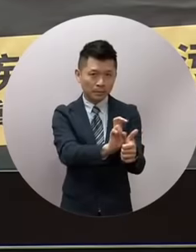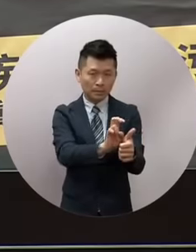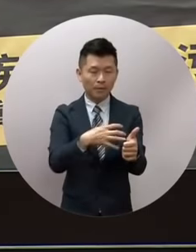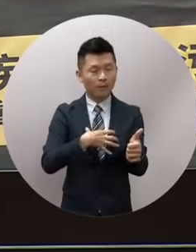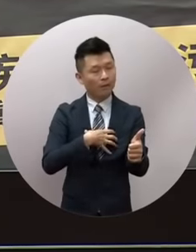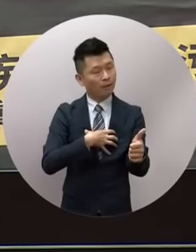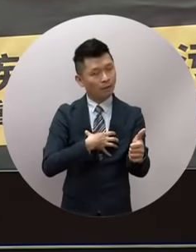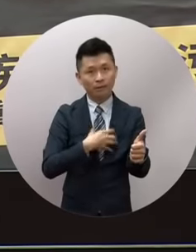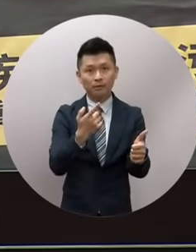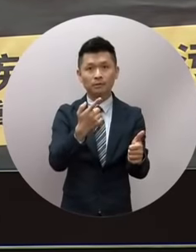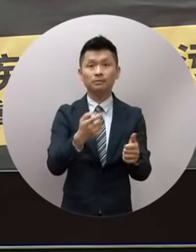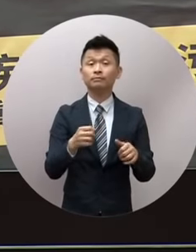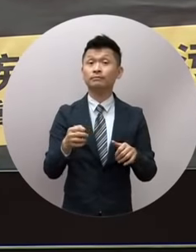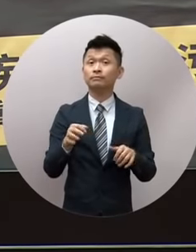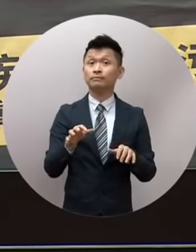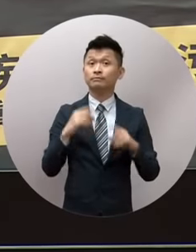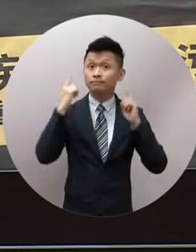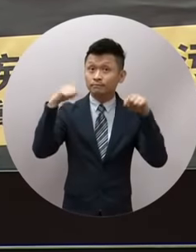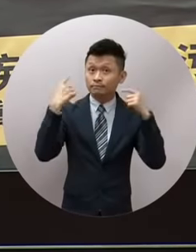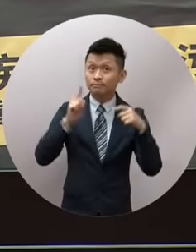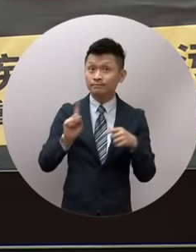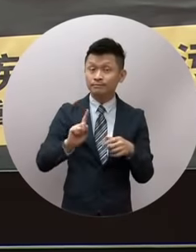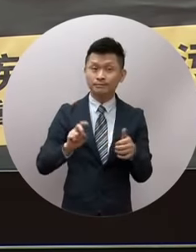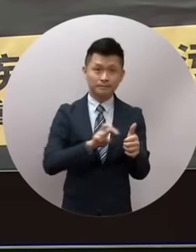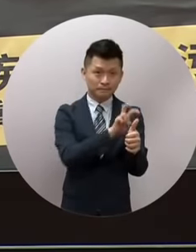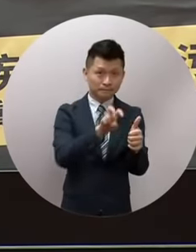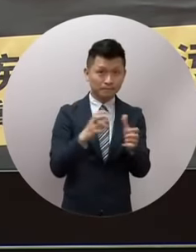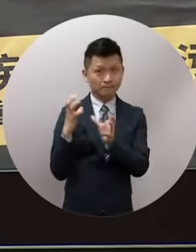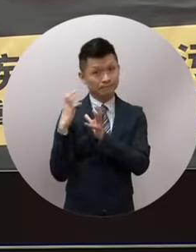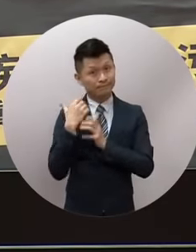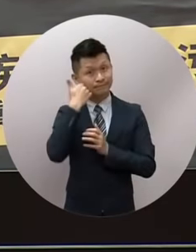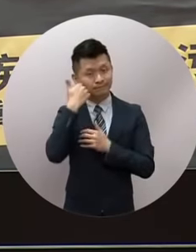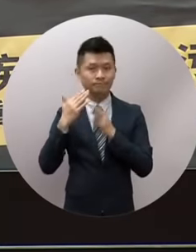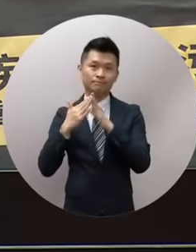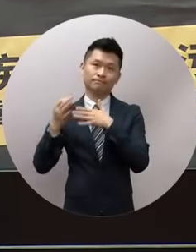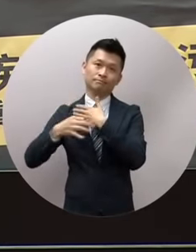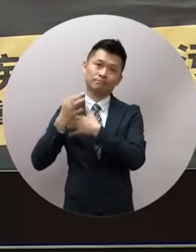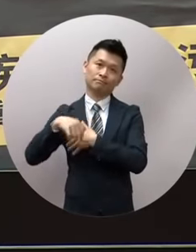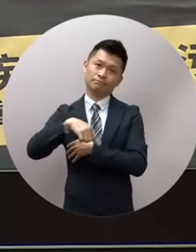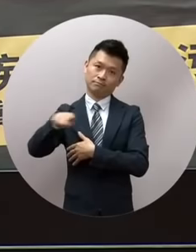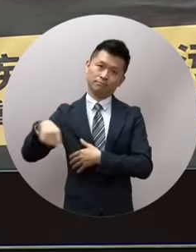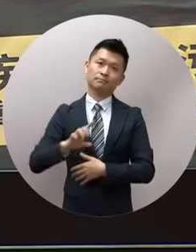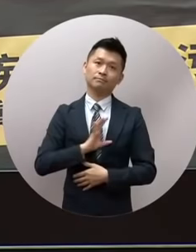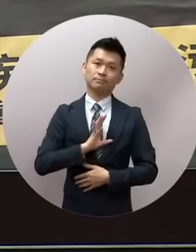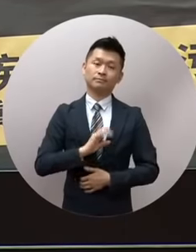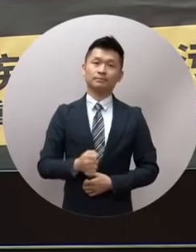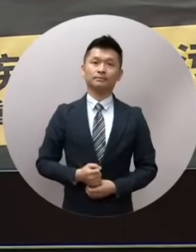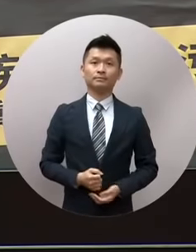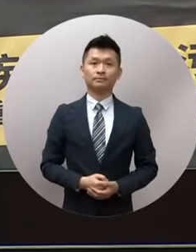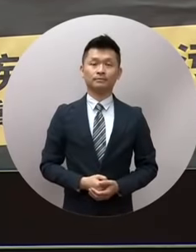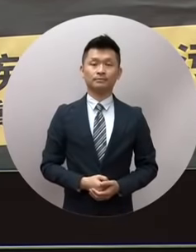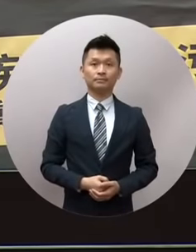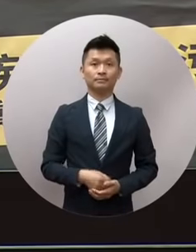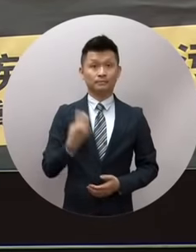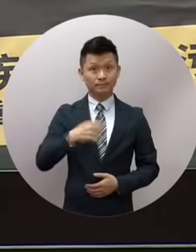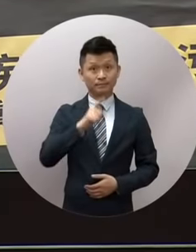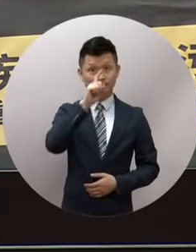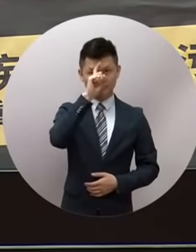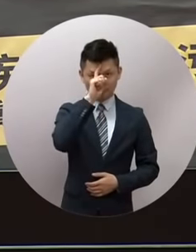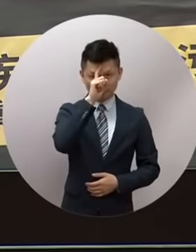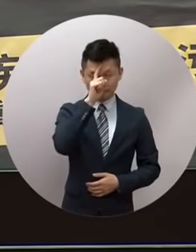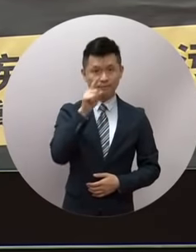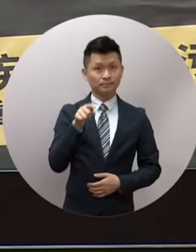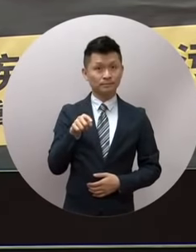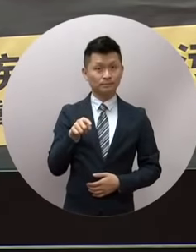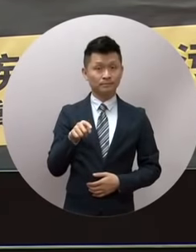实非常的辛苦，因为现在很多时候这些照顾的重担其实是落在家人的身上。那刚才提到说，其实我们很希望这个部